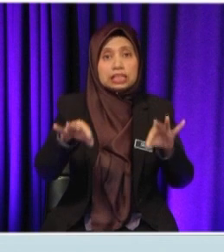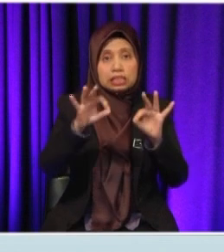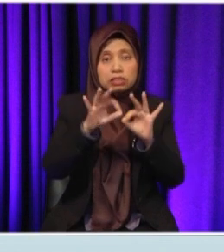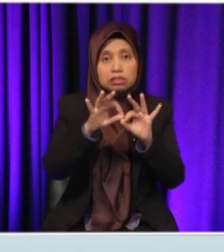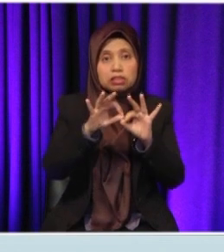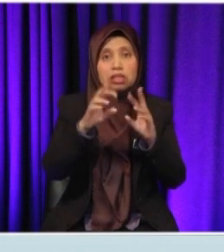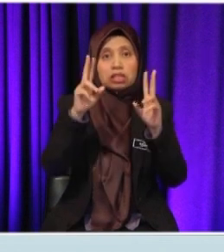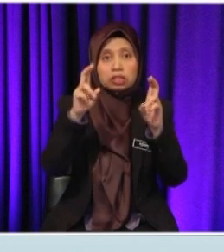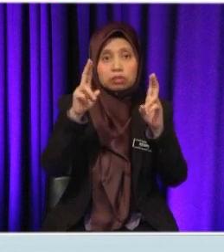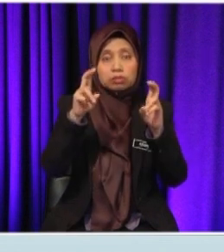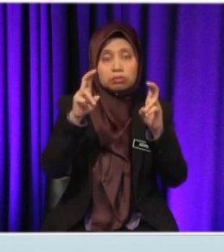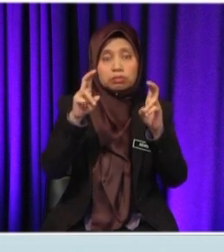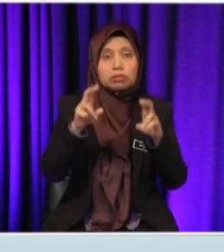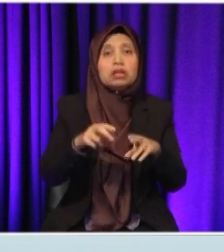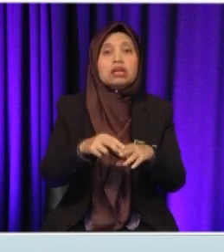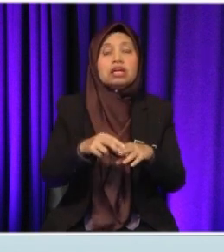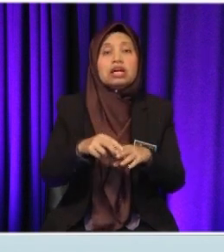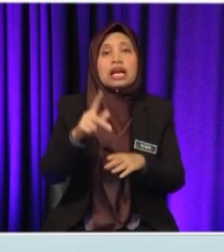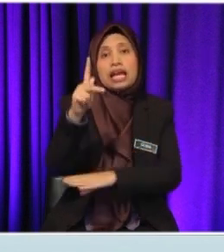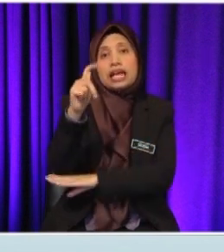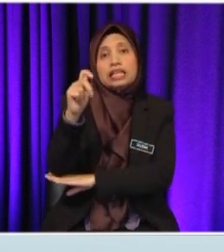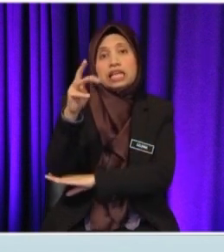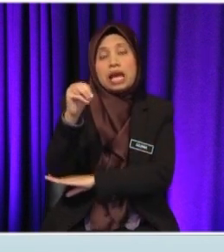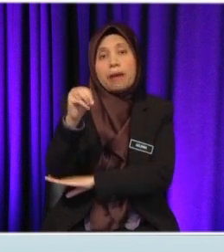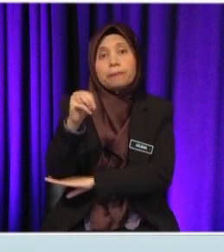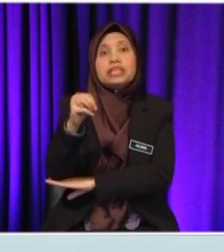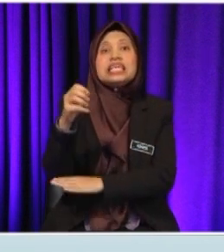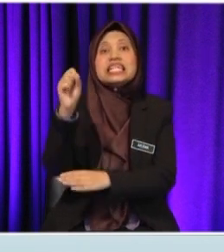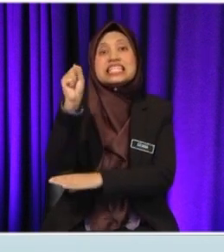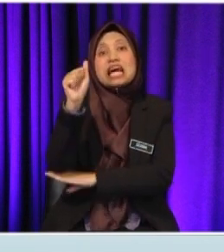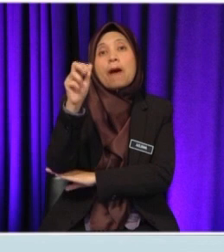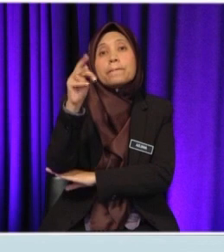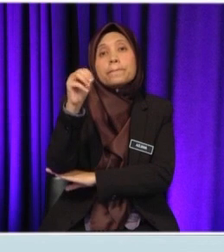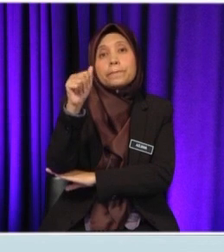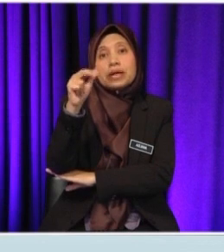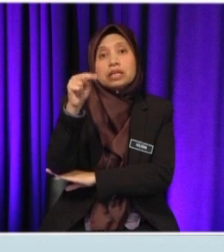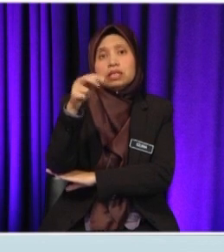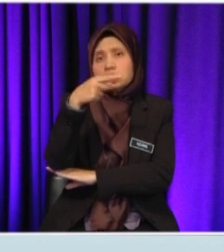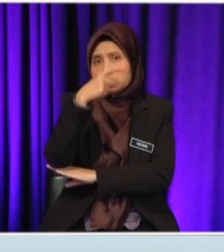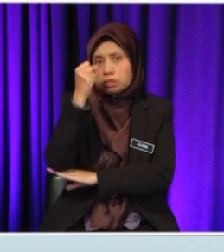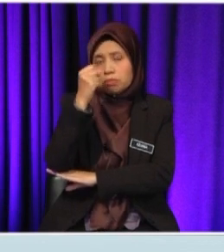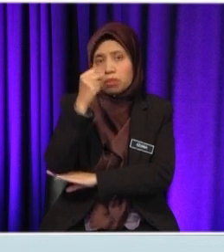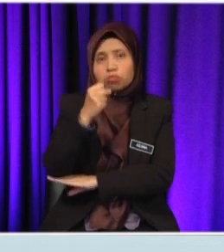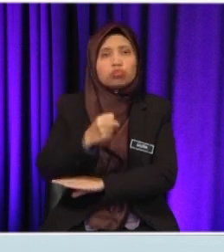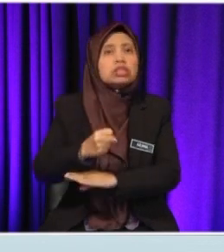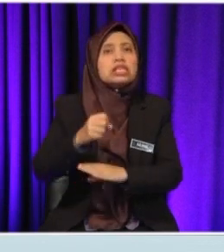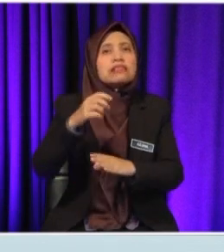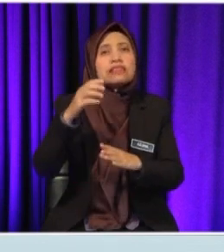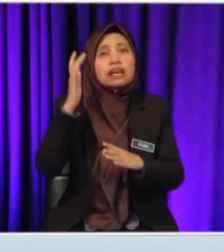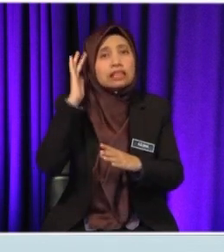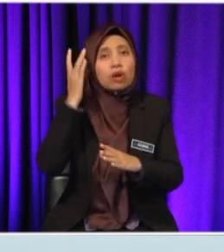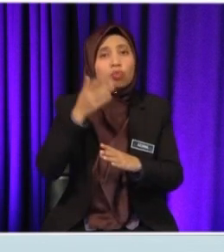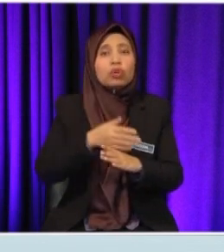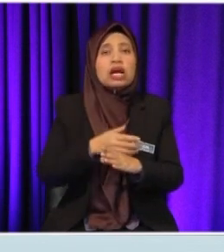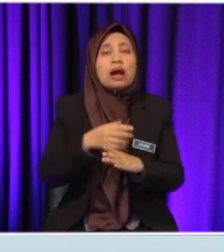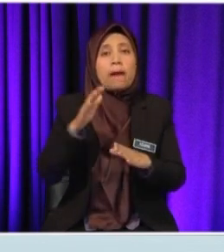KTN. Peguam ini menyatakan bahawa KTN perlu disaman kerana kegagalan syarikat ini menyediakan kontrak antara punya